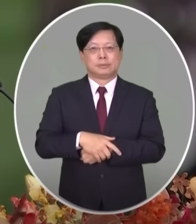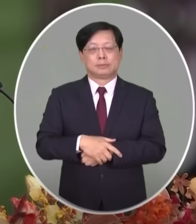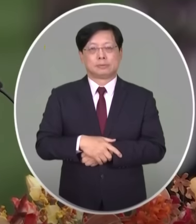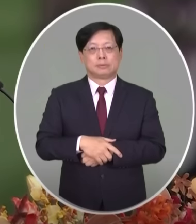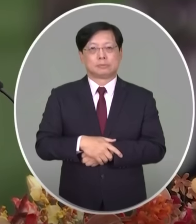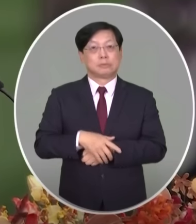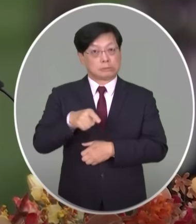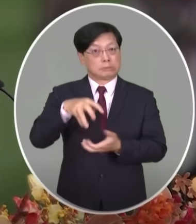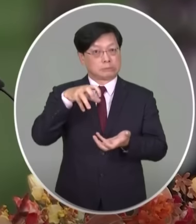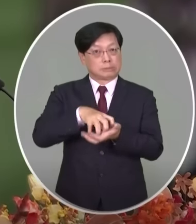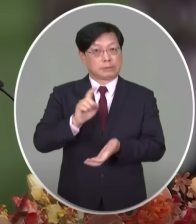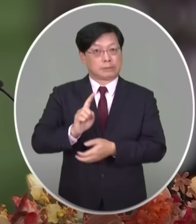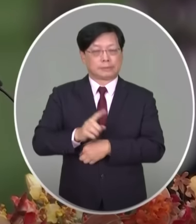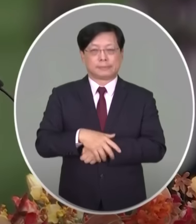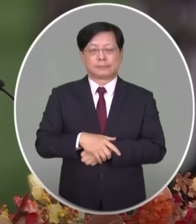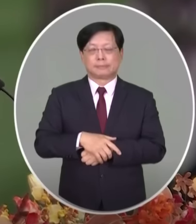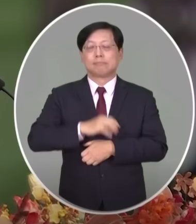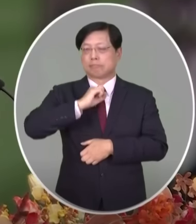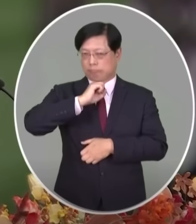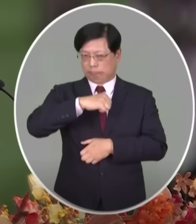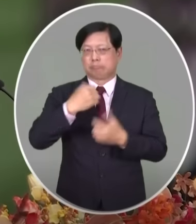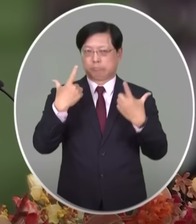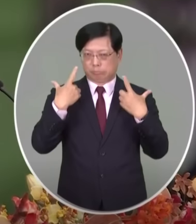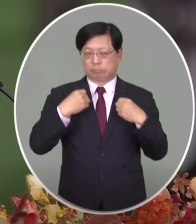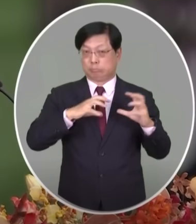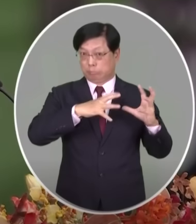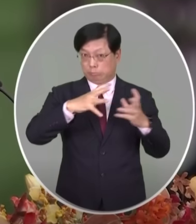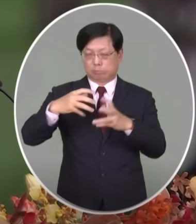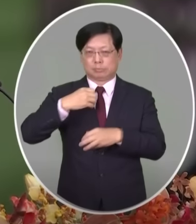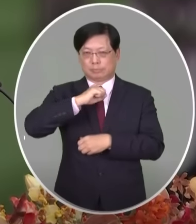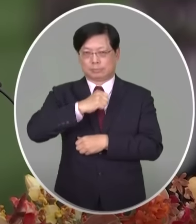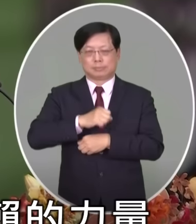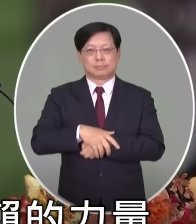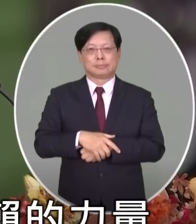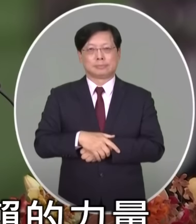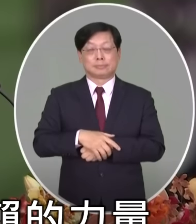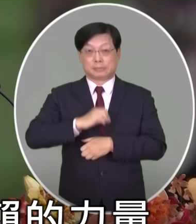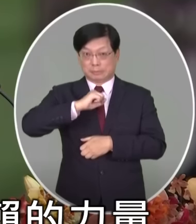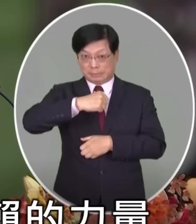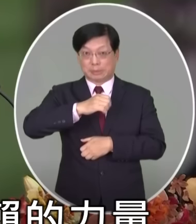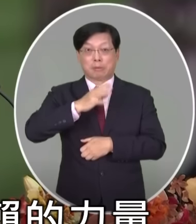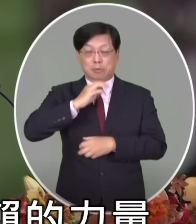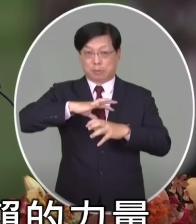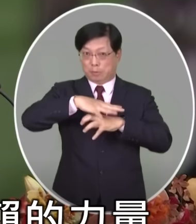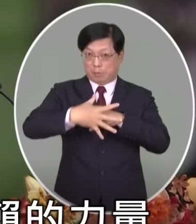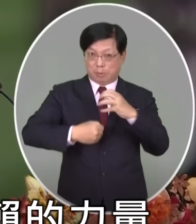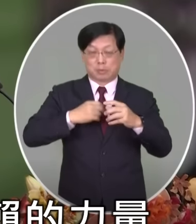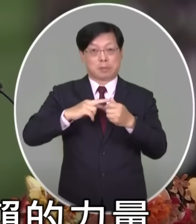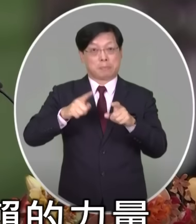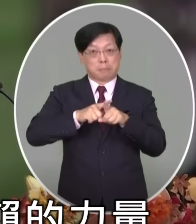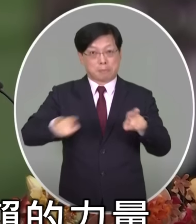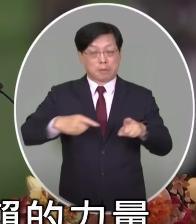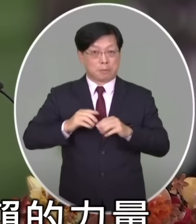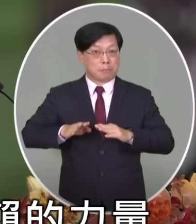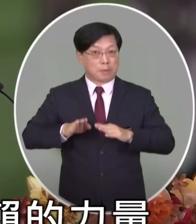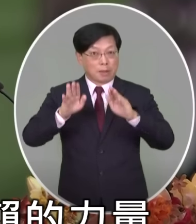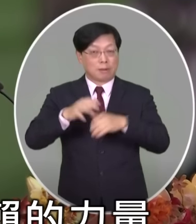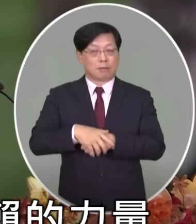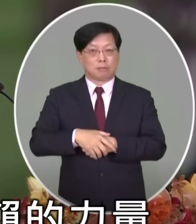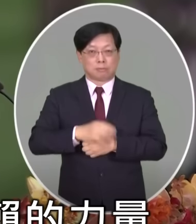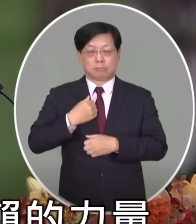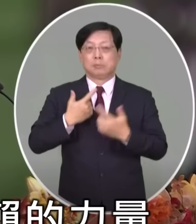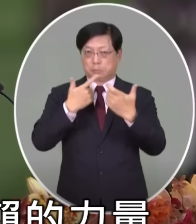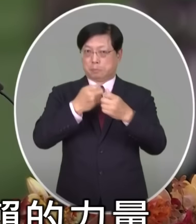再证明了台湾是世界的台湾，台湾是全球和平繁荣值